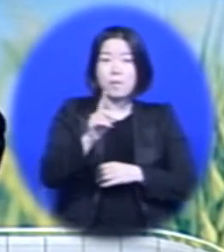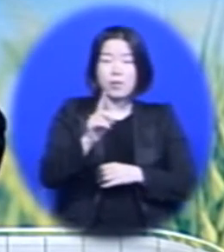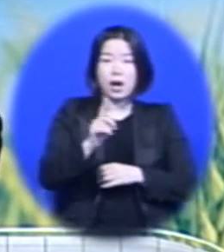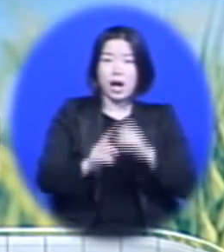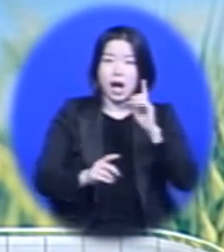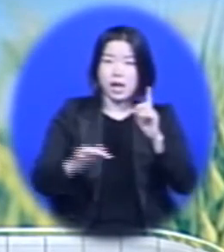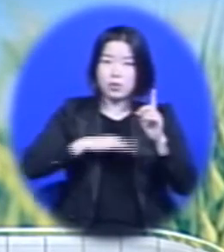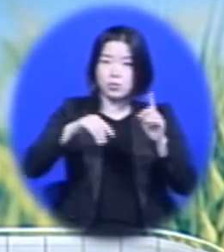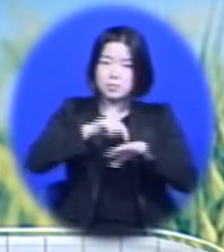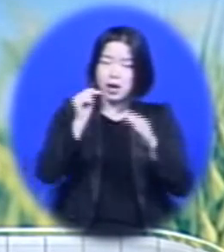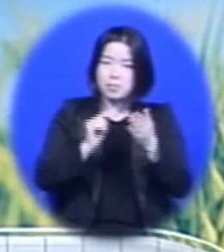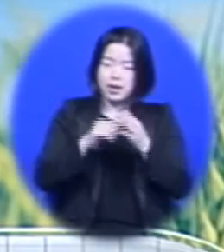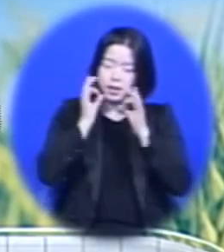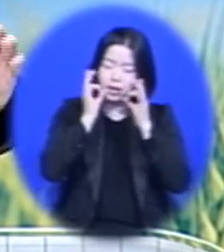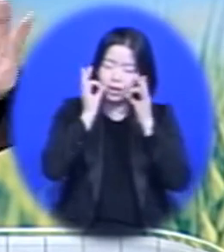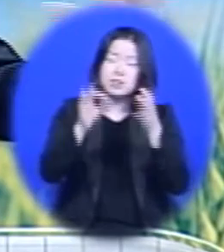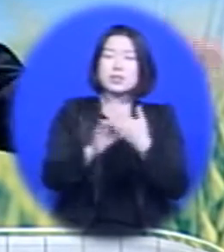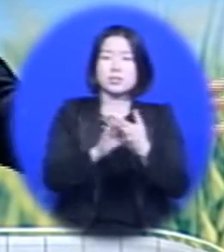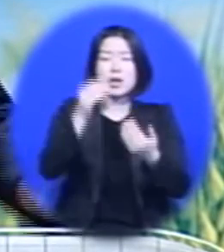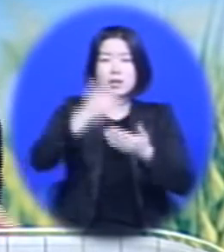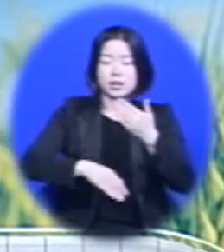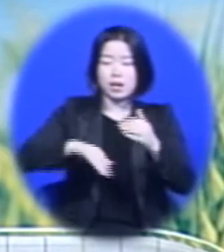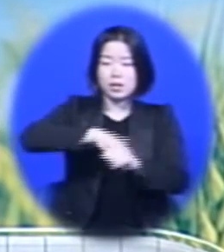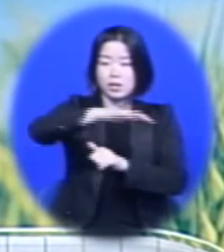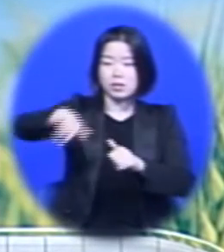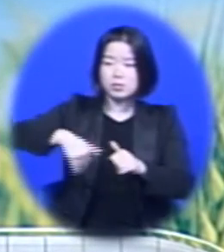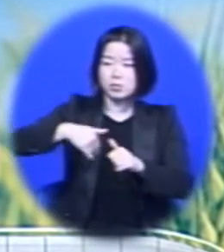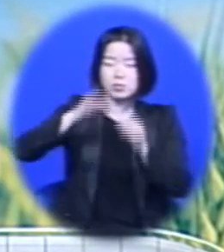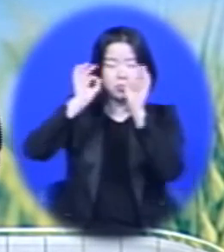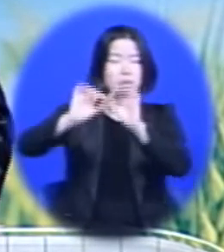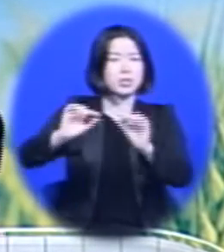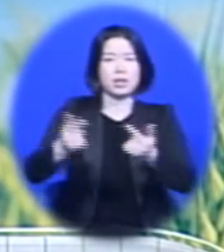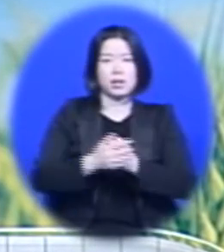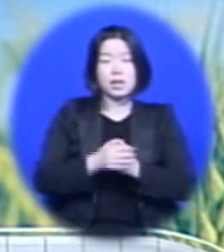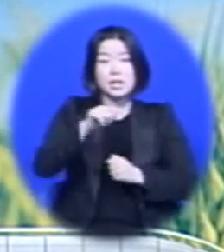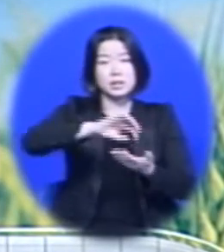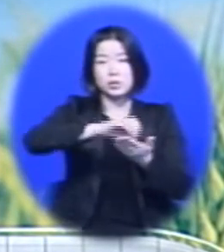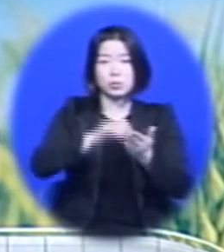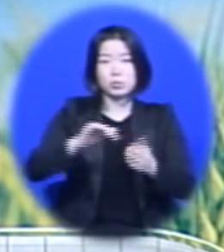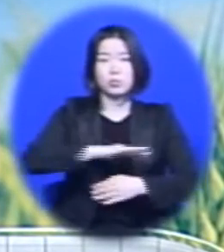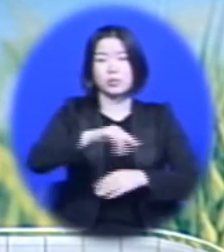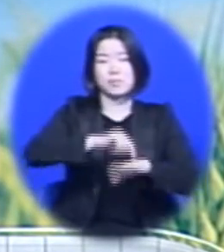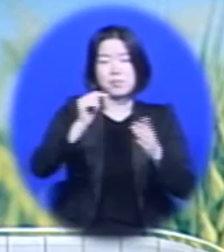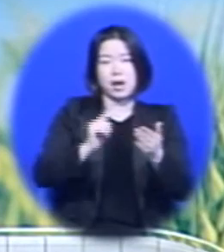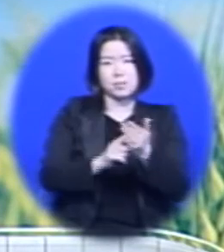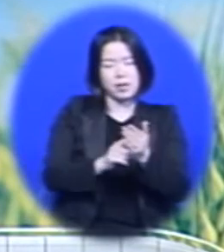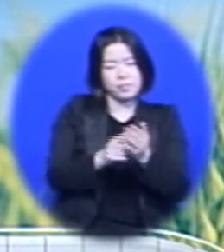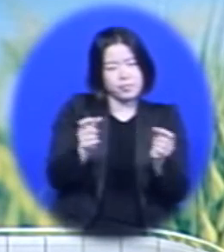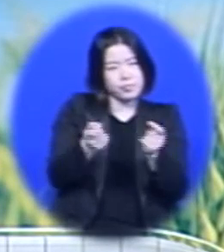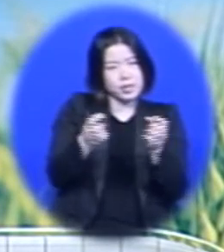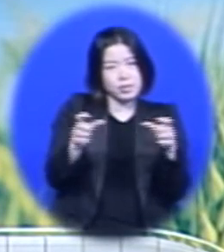하나가 우리 마음에 간절해지면 나머지는 보이지도 않습니다. 그 정도로 우리의 마음은 용량이